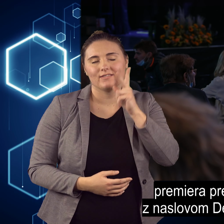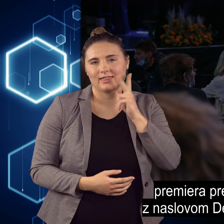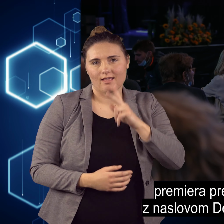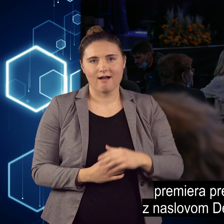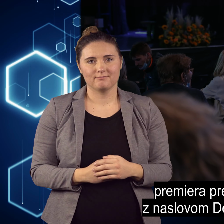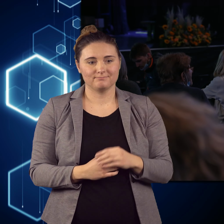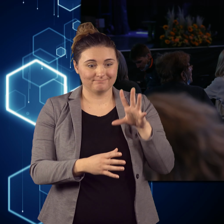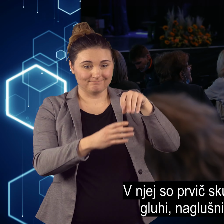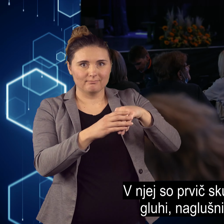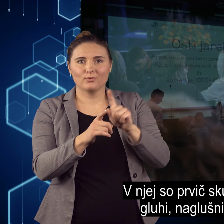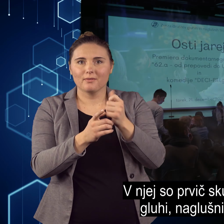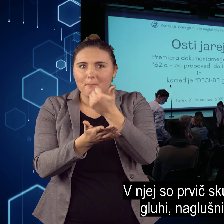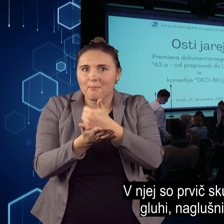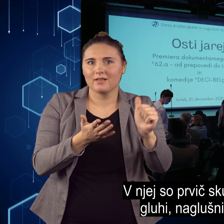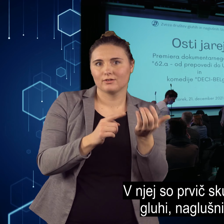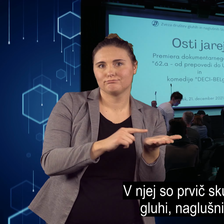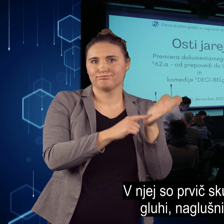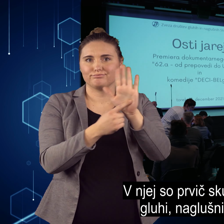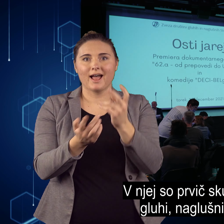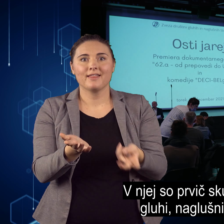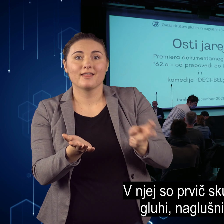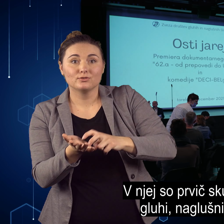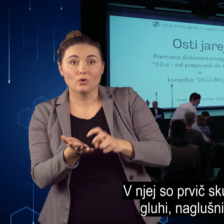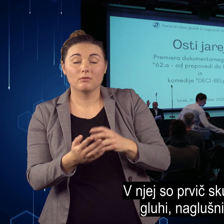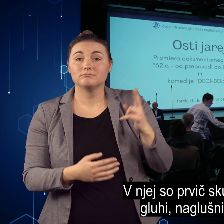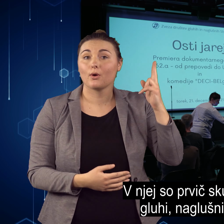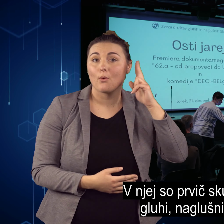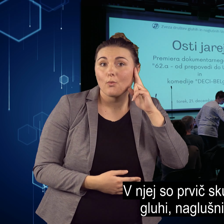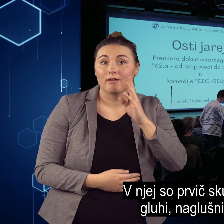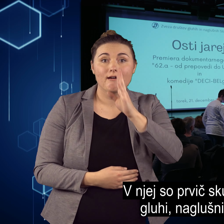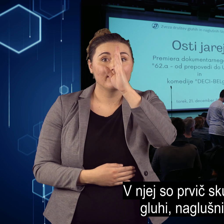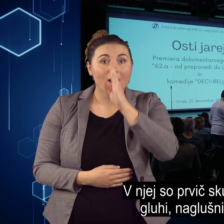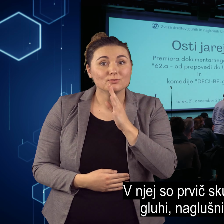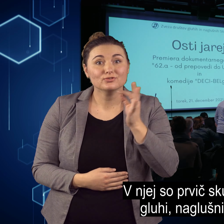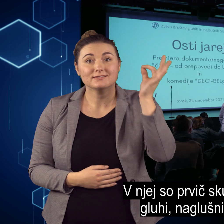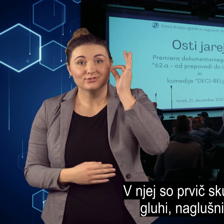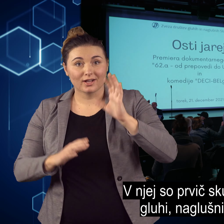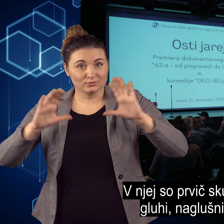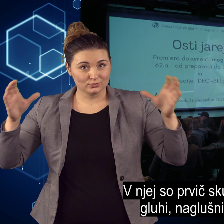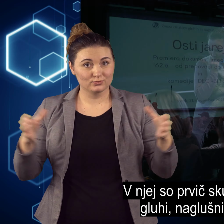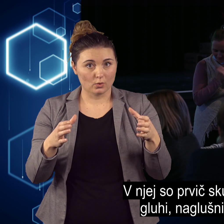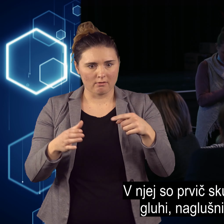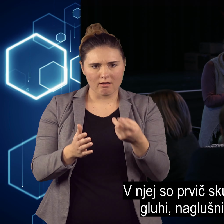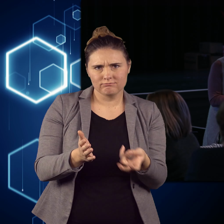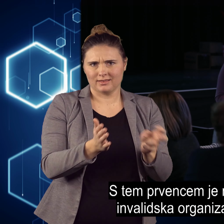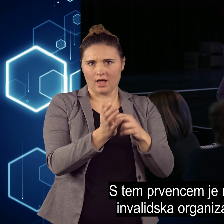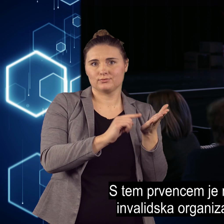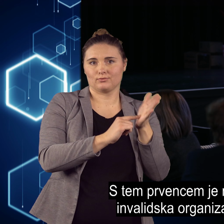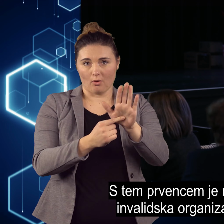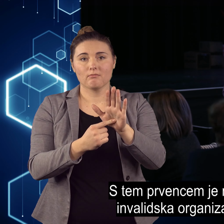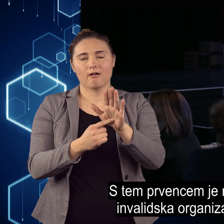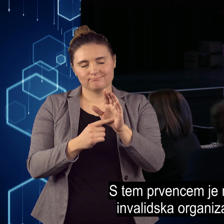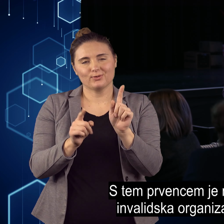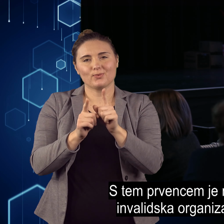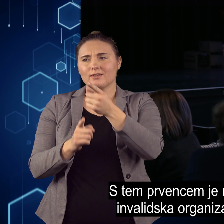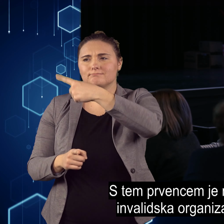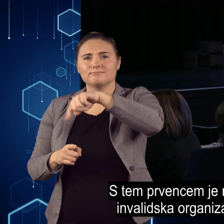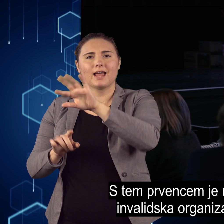KINU V njej so prvič skupaj nastopili gluhi, naglušni in slišeči. S tem prevencem je